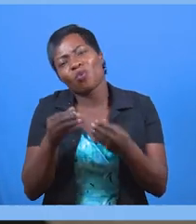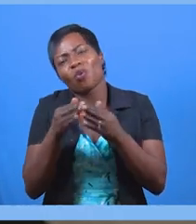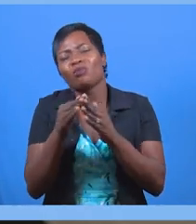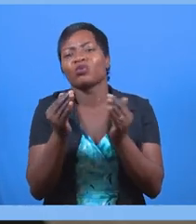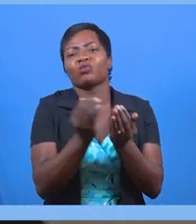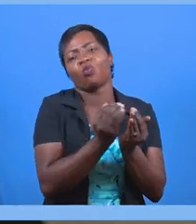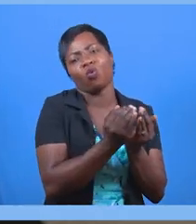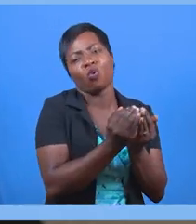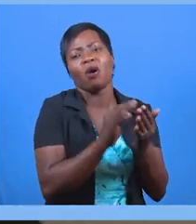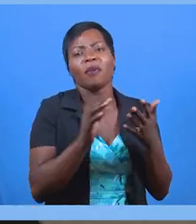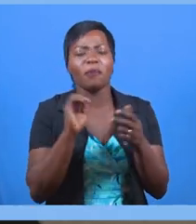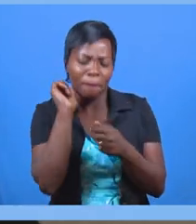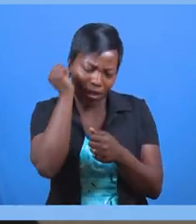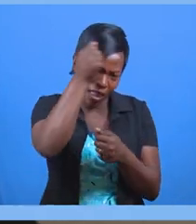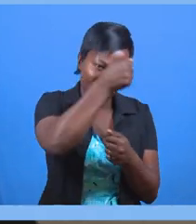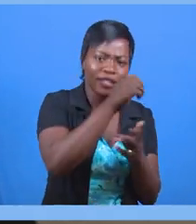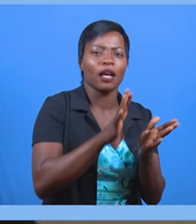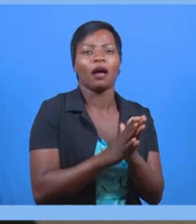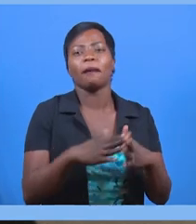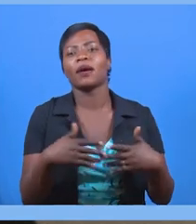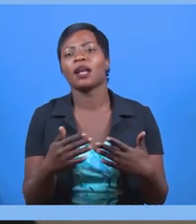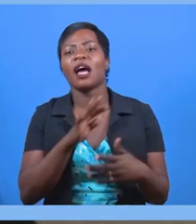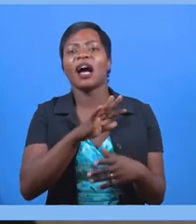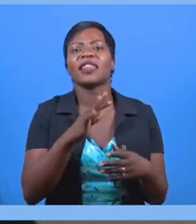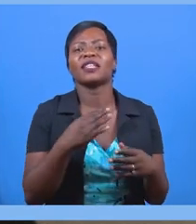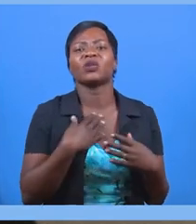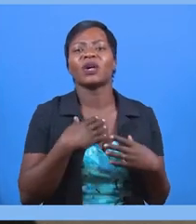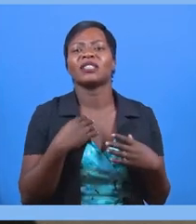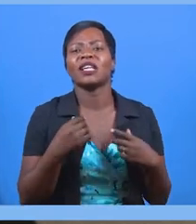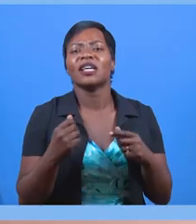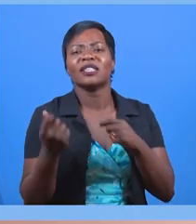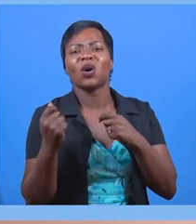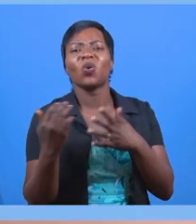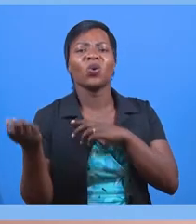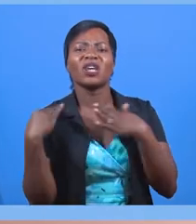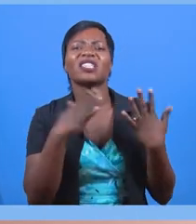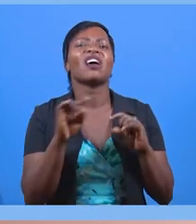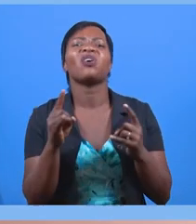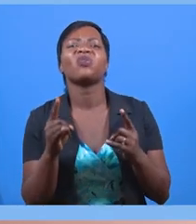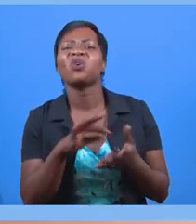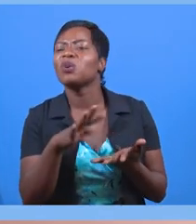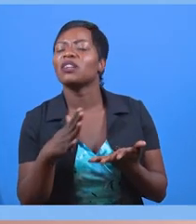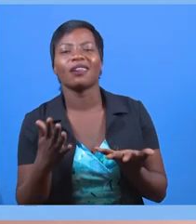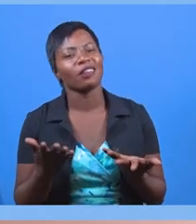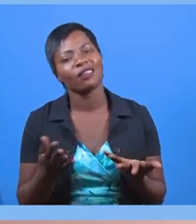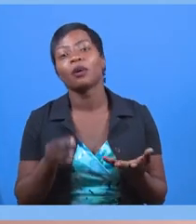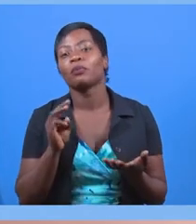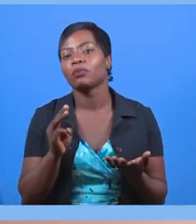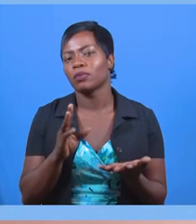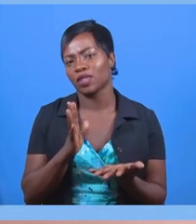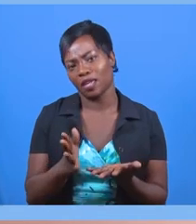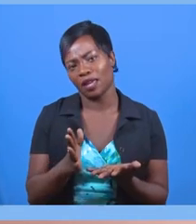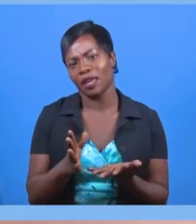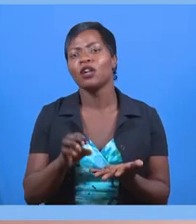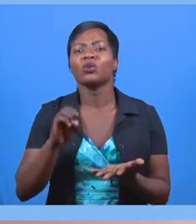kana gumbesi vamwe vanobvawo totanga kukumbira kuti kotauro kana chiisiri kuti kana uri muenzi ove mienzi mukoma pavaitaura pavakaimba